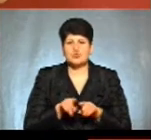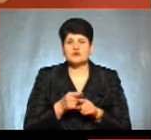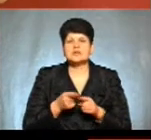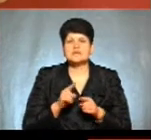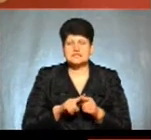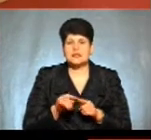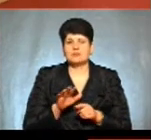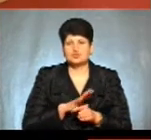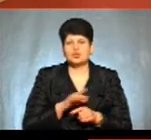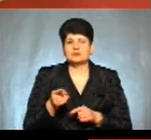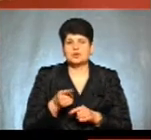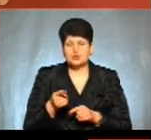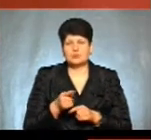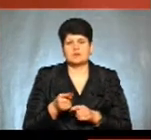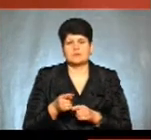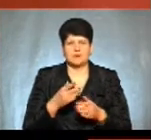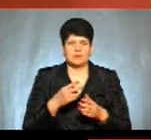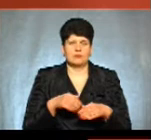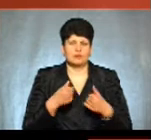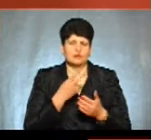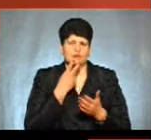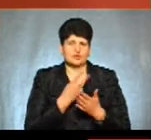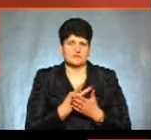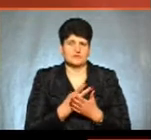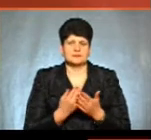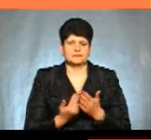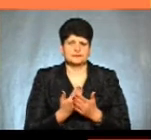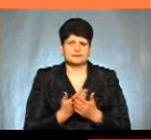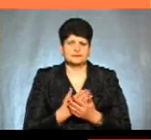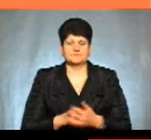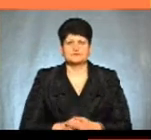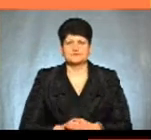це і було в Тернополі. Пропоную зараз переглянути сюжет наших колег.